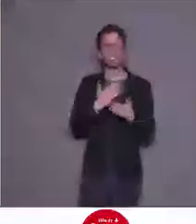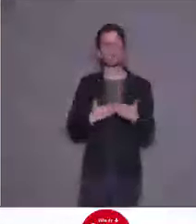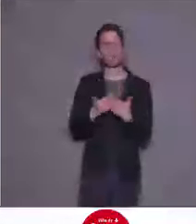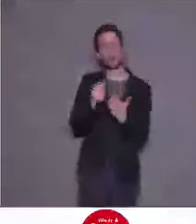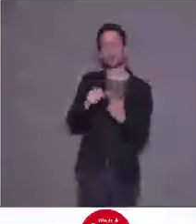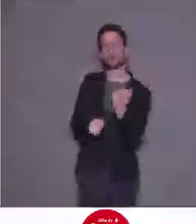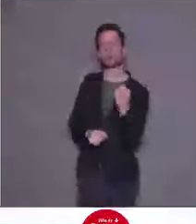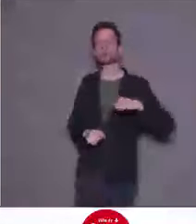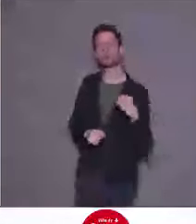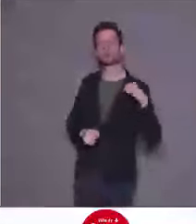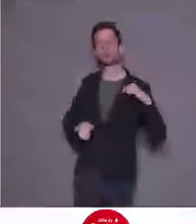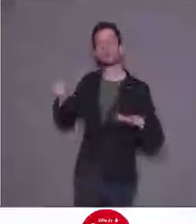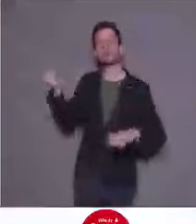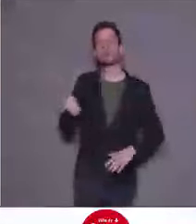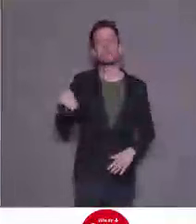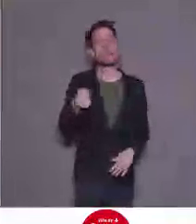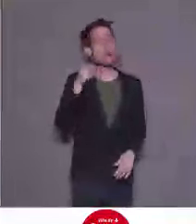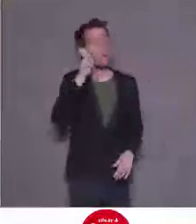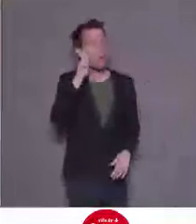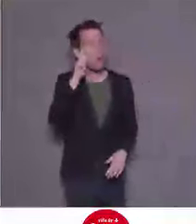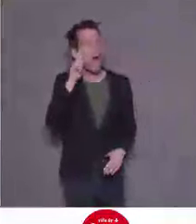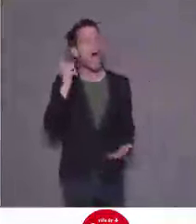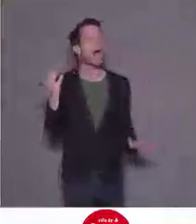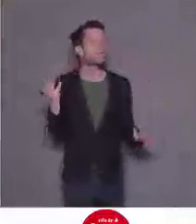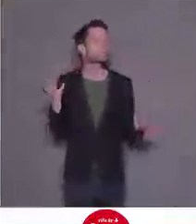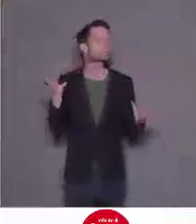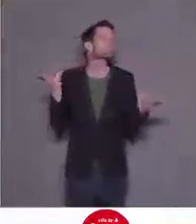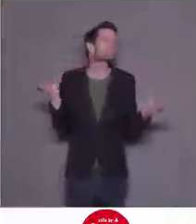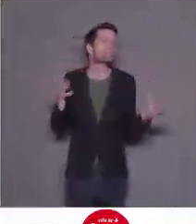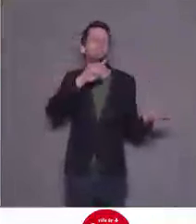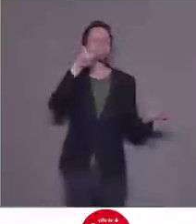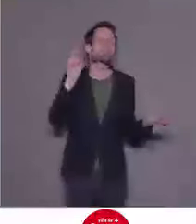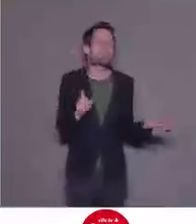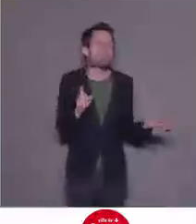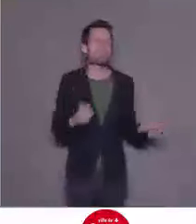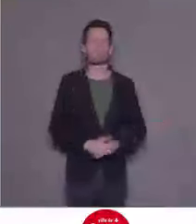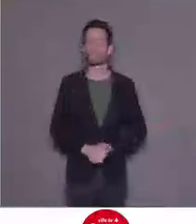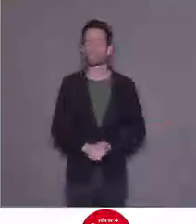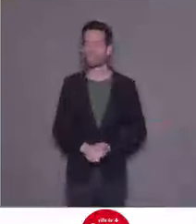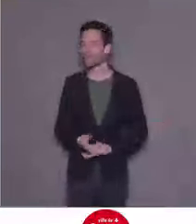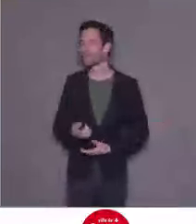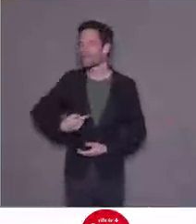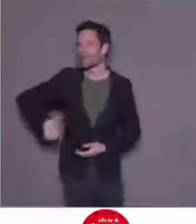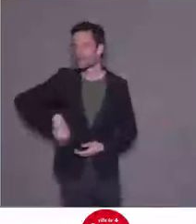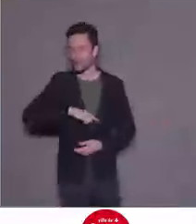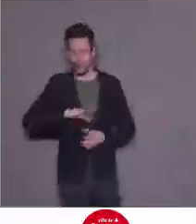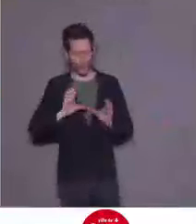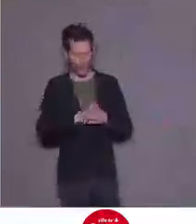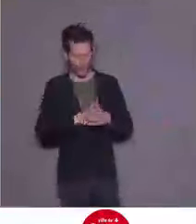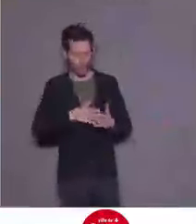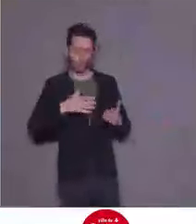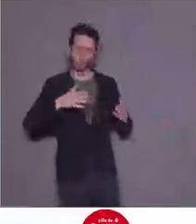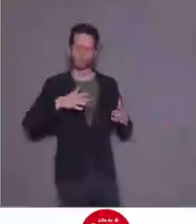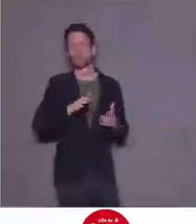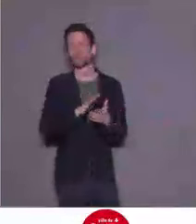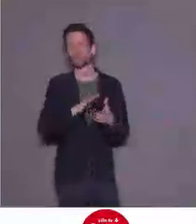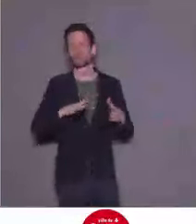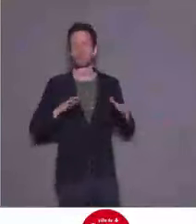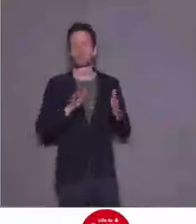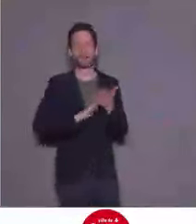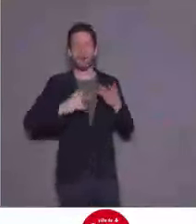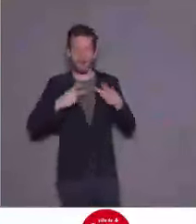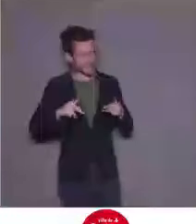incivilités que l'on sent supplier. Mais il appartient à notre collectivité de former, de faire se peut, et